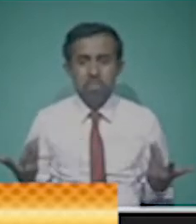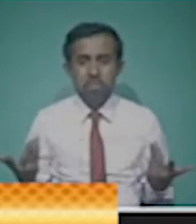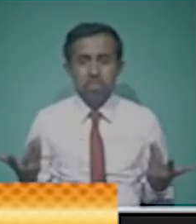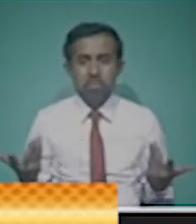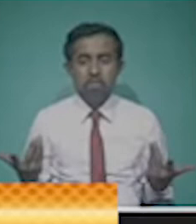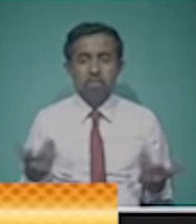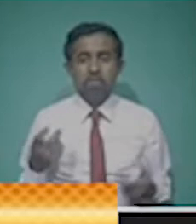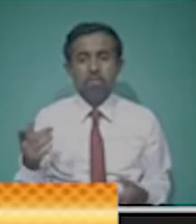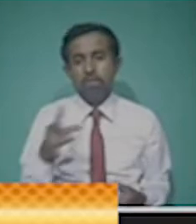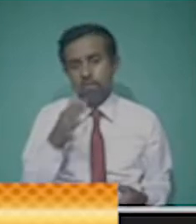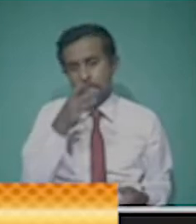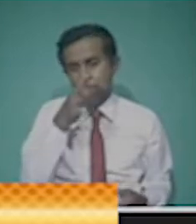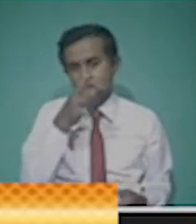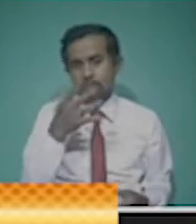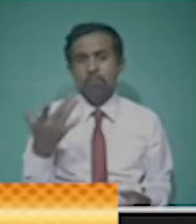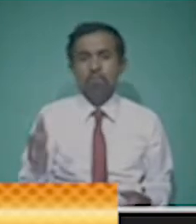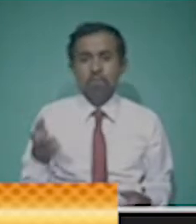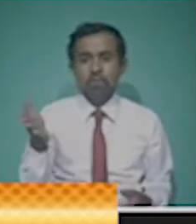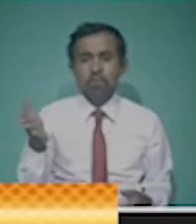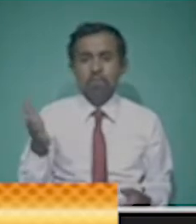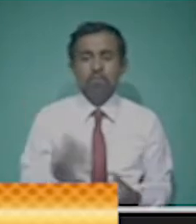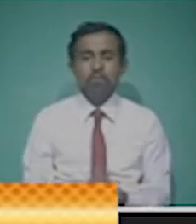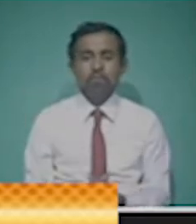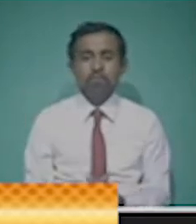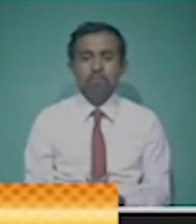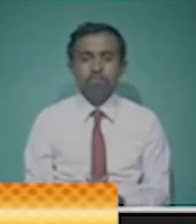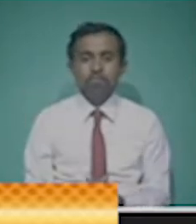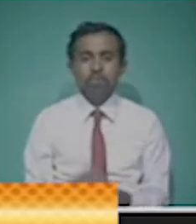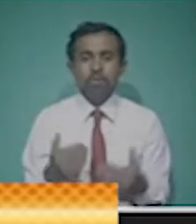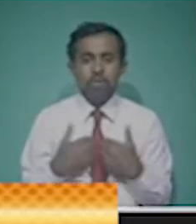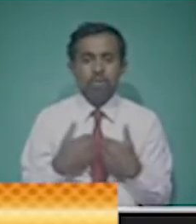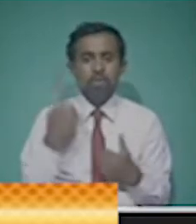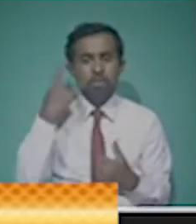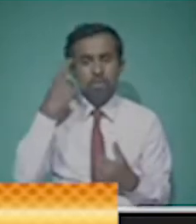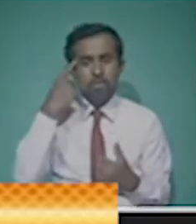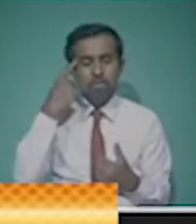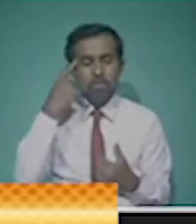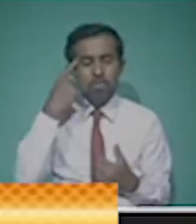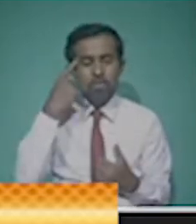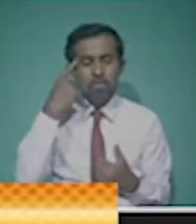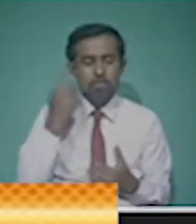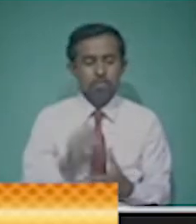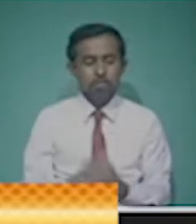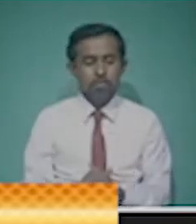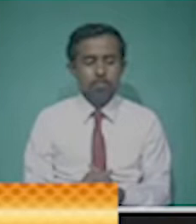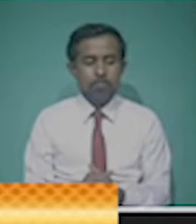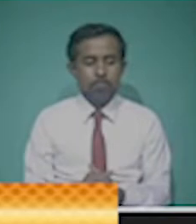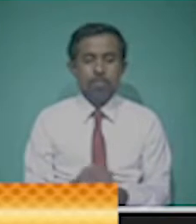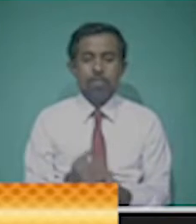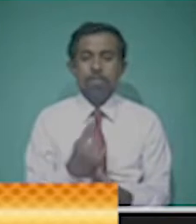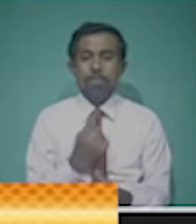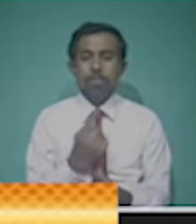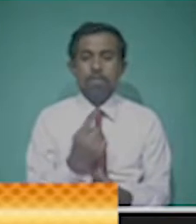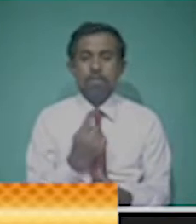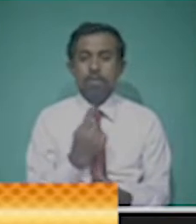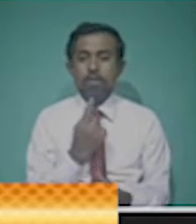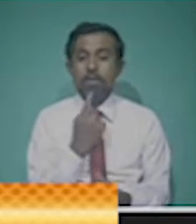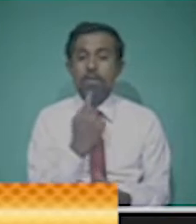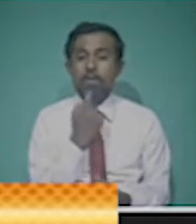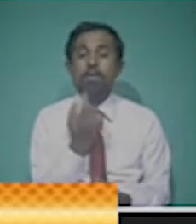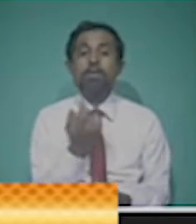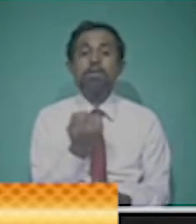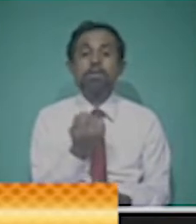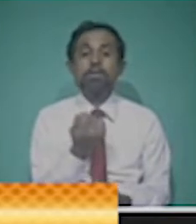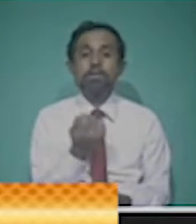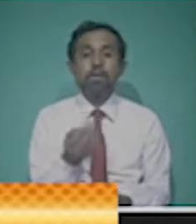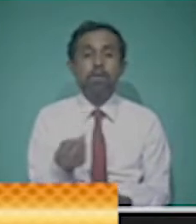hari karma ke, aduh macam la kuripa ke. Tehilai, bilai, wira itu pon dapatin adi pada hilai. Ini perundu otta tholi alasan sambala macam mana adikar kepada benam.